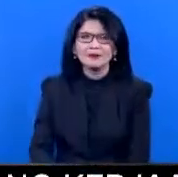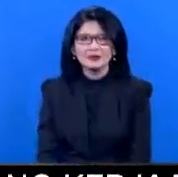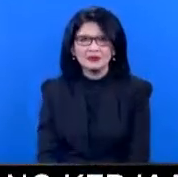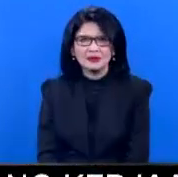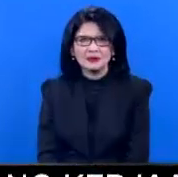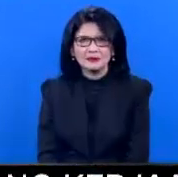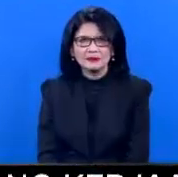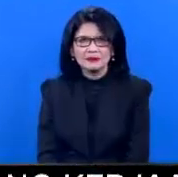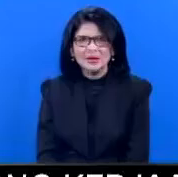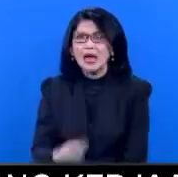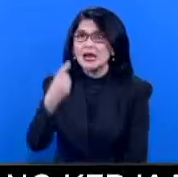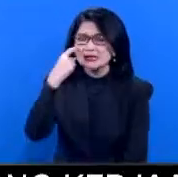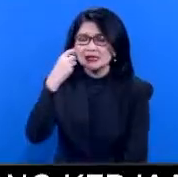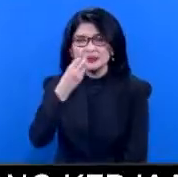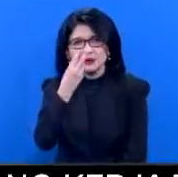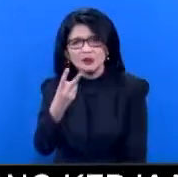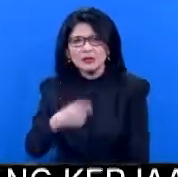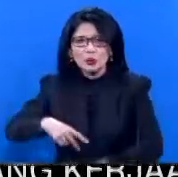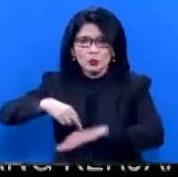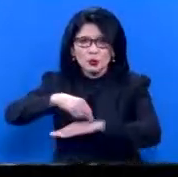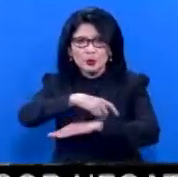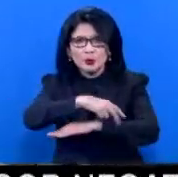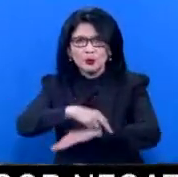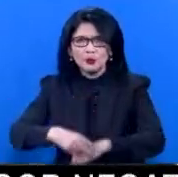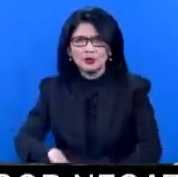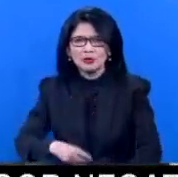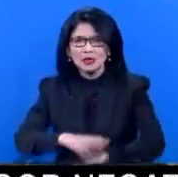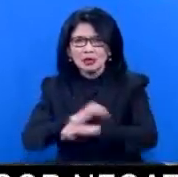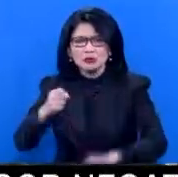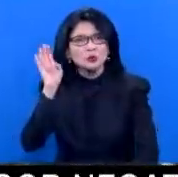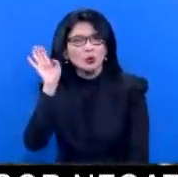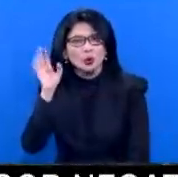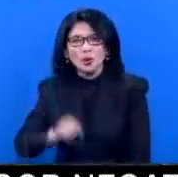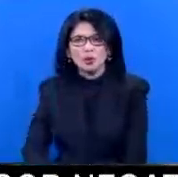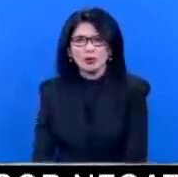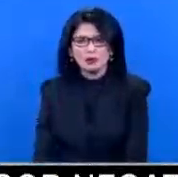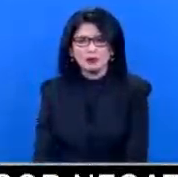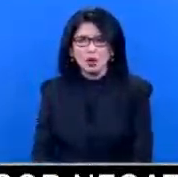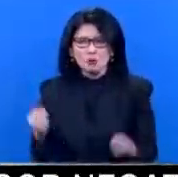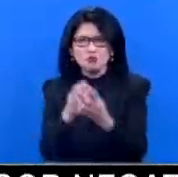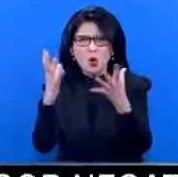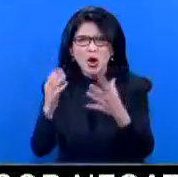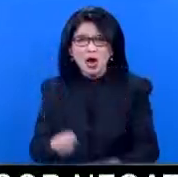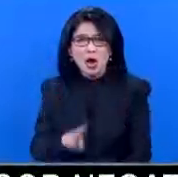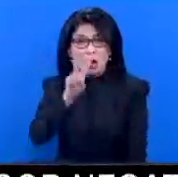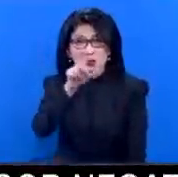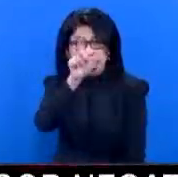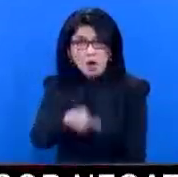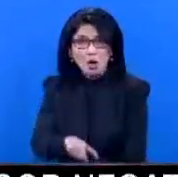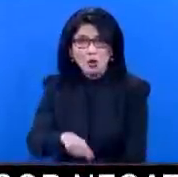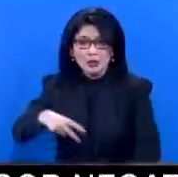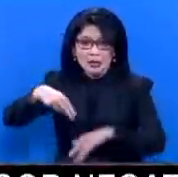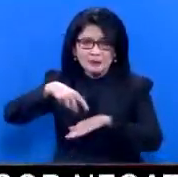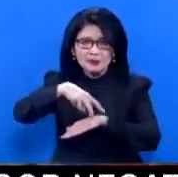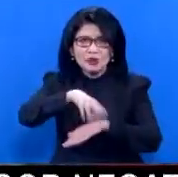peristiwa terjadi, saksi menyebut sedang berolahraga dan mendengar suara benturan keras. Ketika dilihat, dua orang yang sedang menyeberang